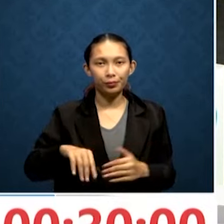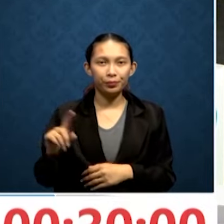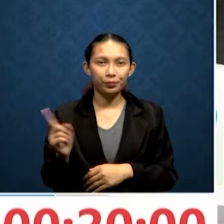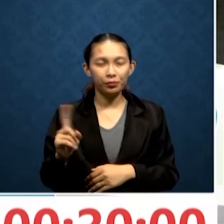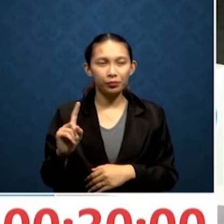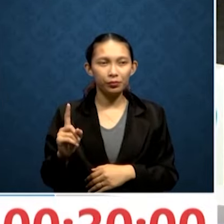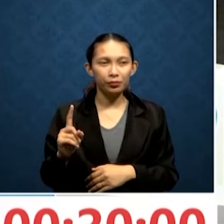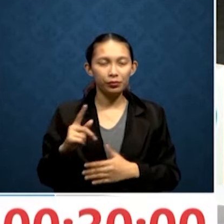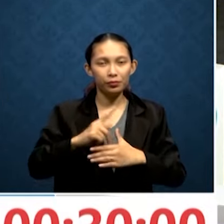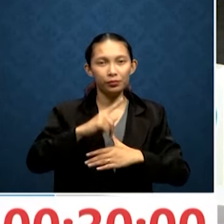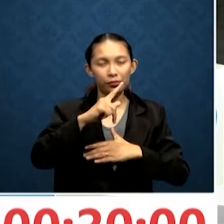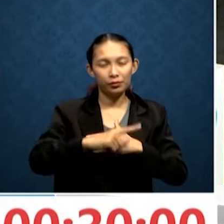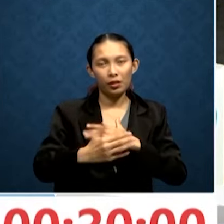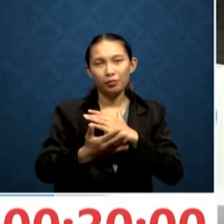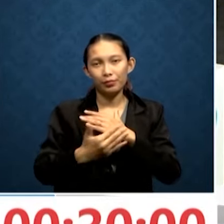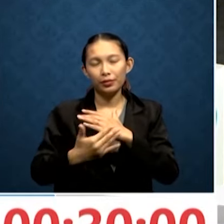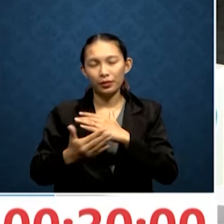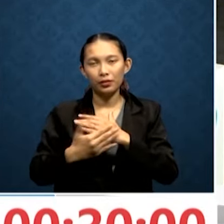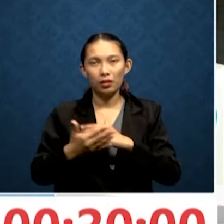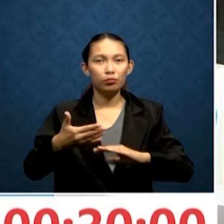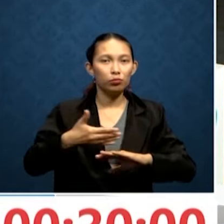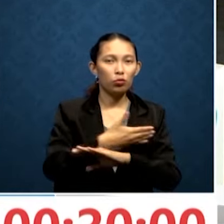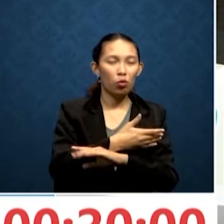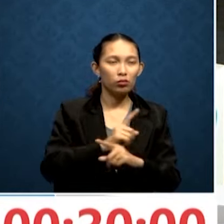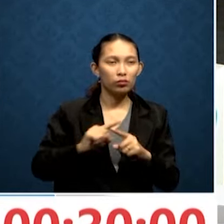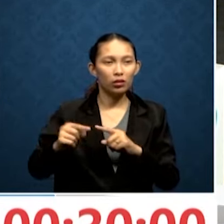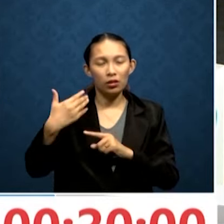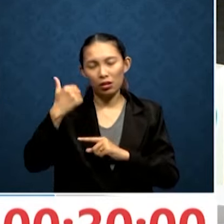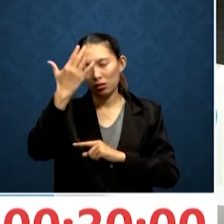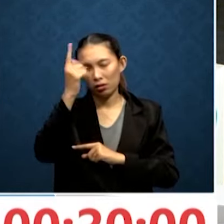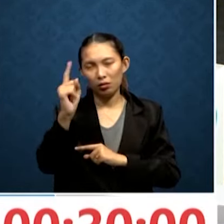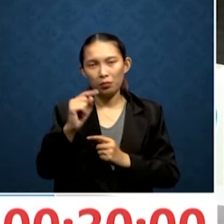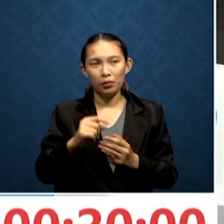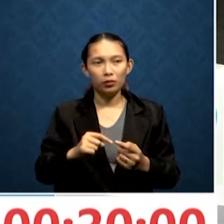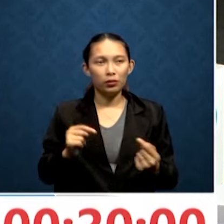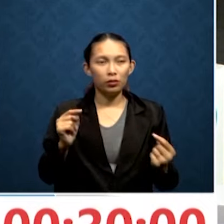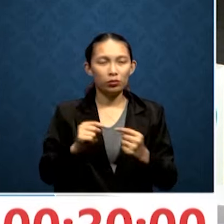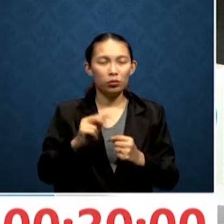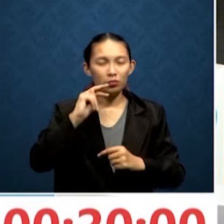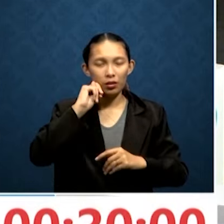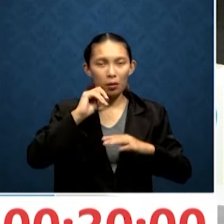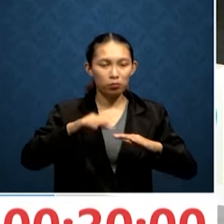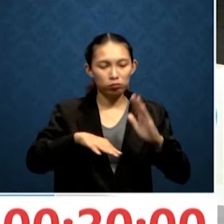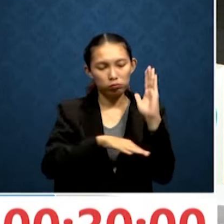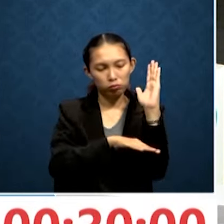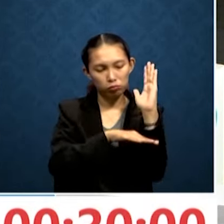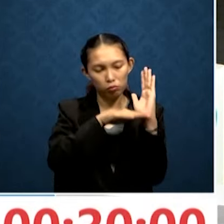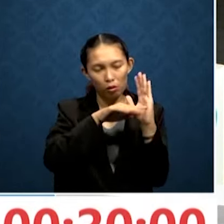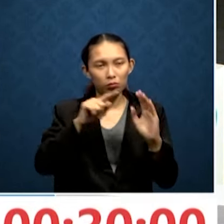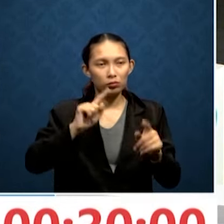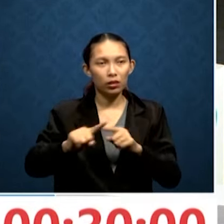ใช้แอปพลิเคชันแจ้งเตือนภัยล่วงหน้าที่สามารถส่งข้อมูลเกี่ยวกับระดับน้ำและ